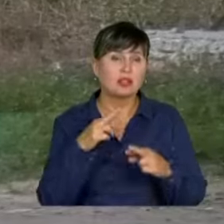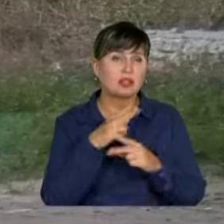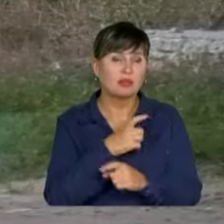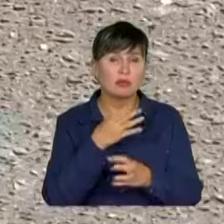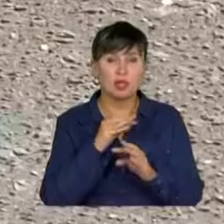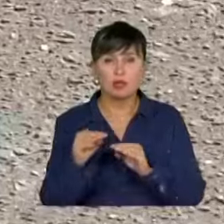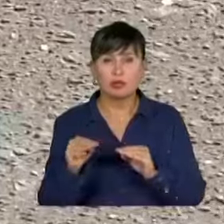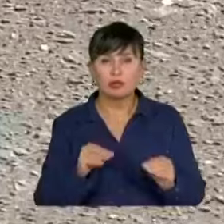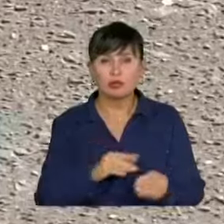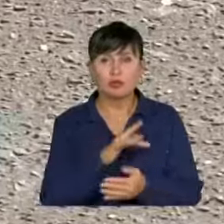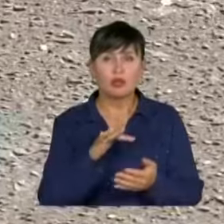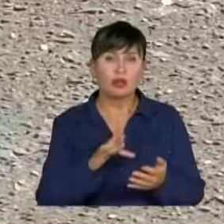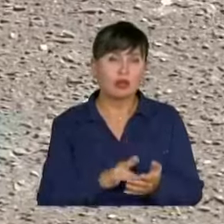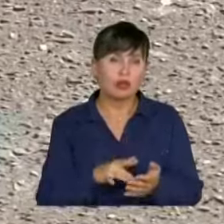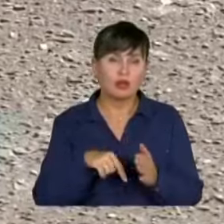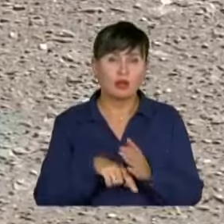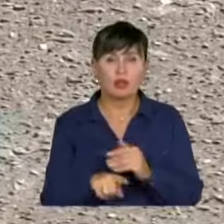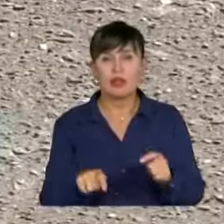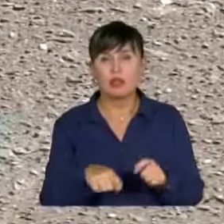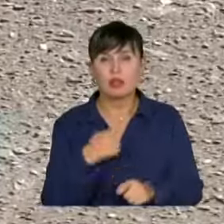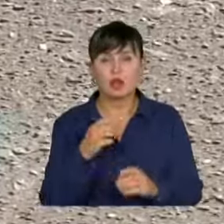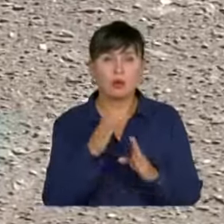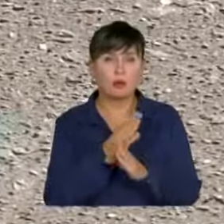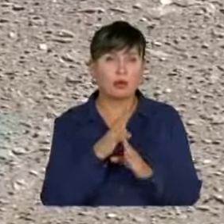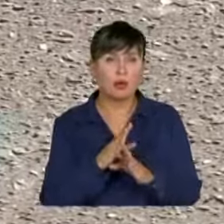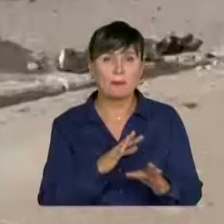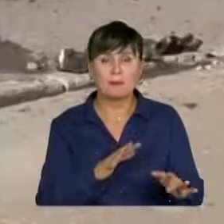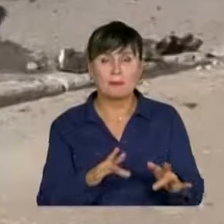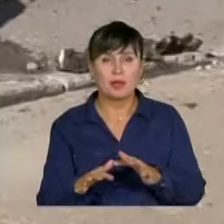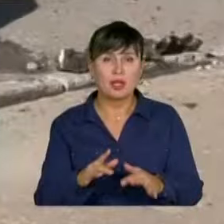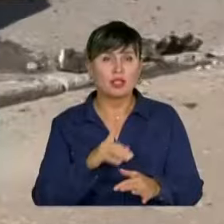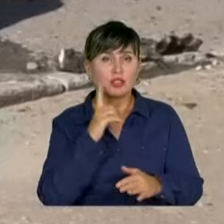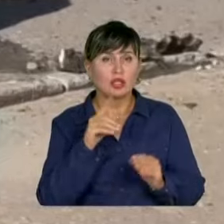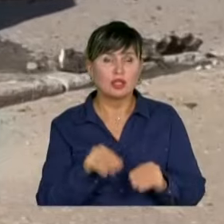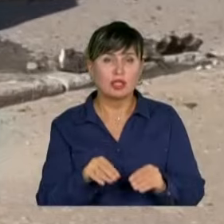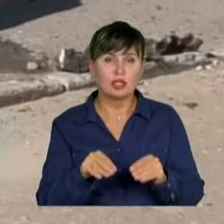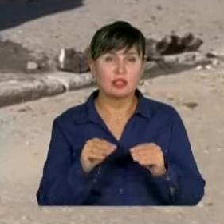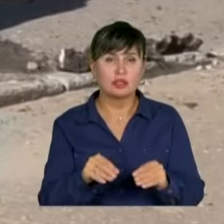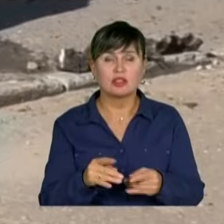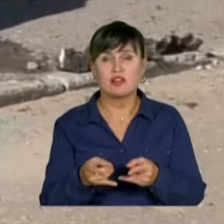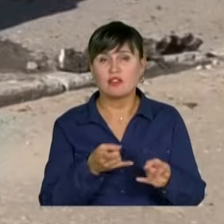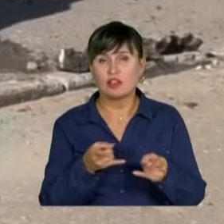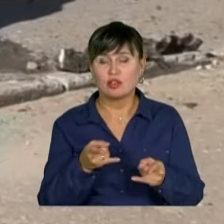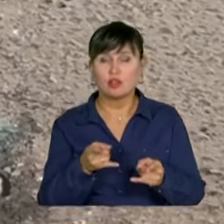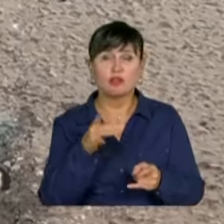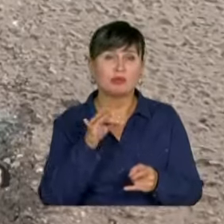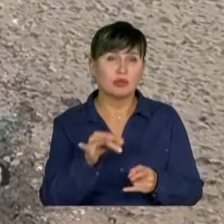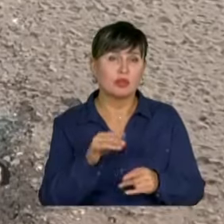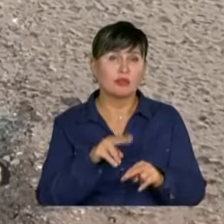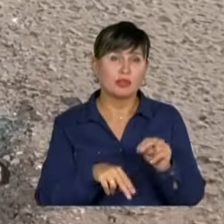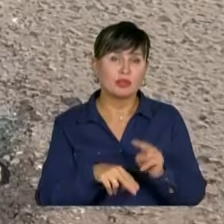благоустройства города. Асфальт и брусчатка нарушили природные процессы. Зеленые насаждения вырублены, а набережную построили без стоков для грунтовых